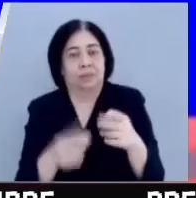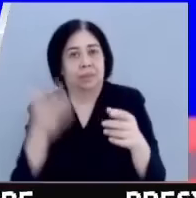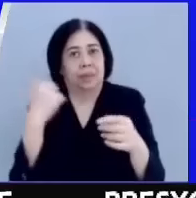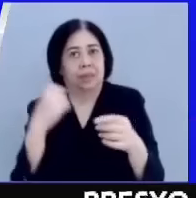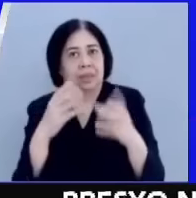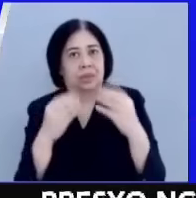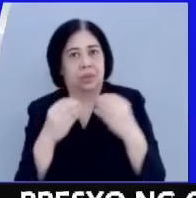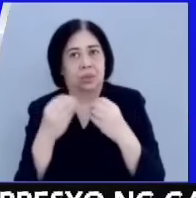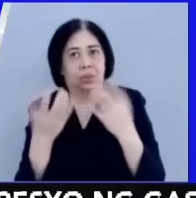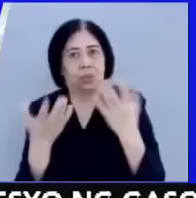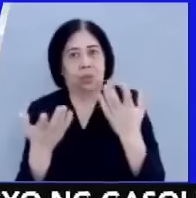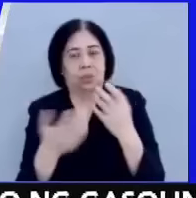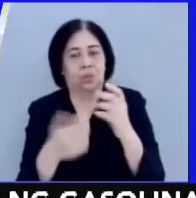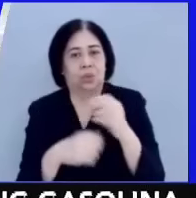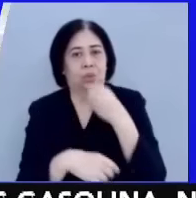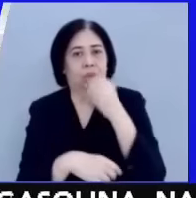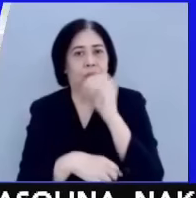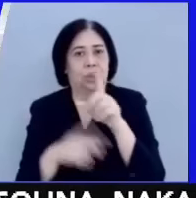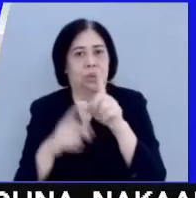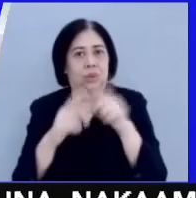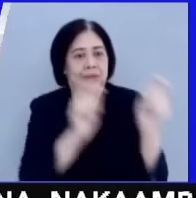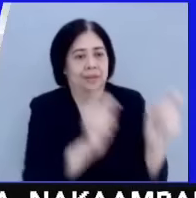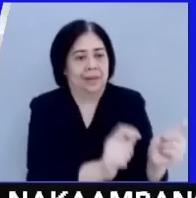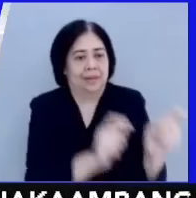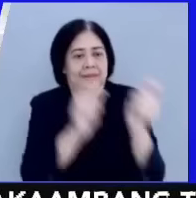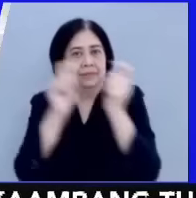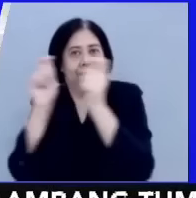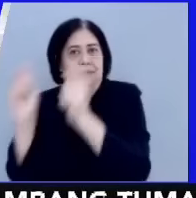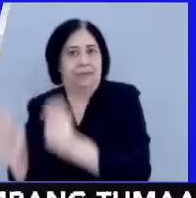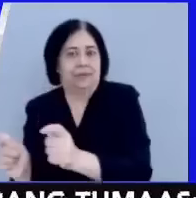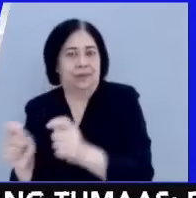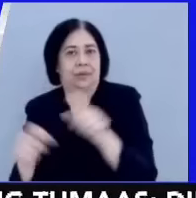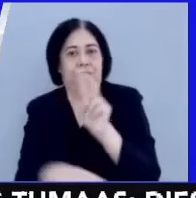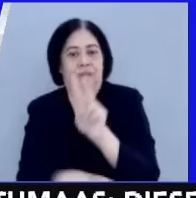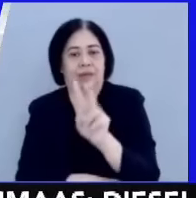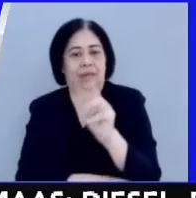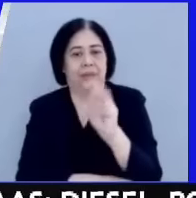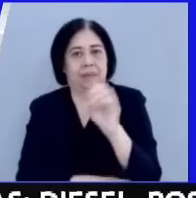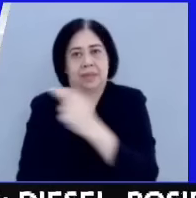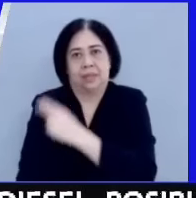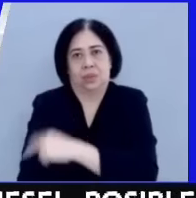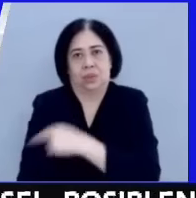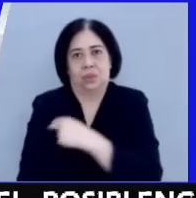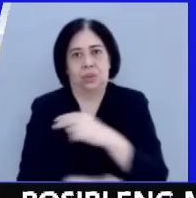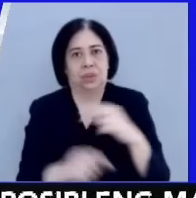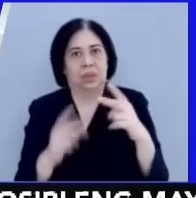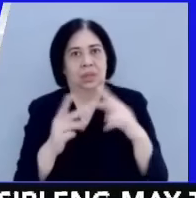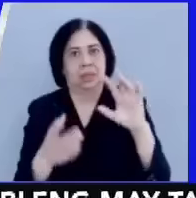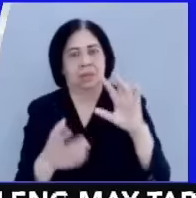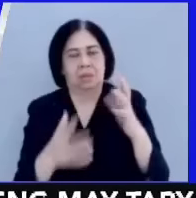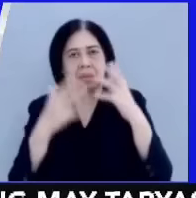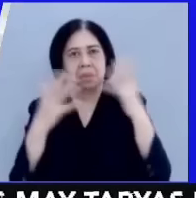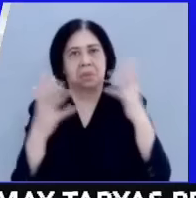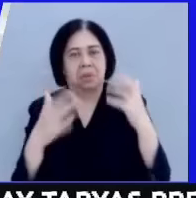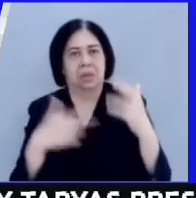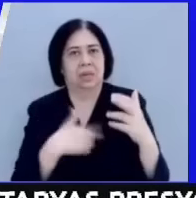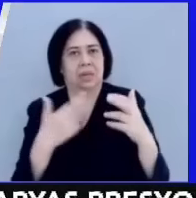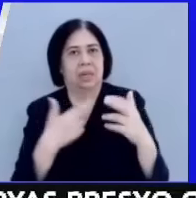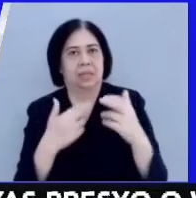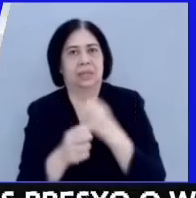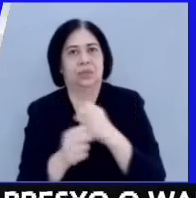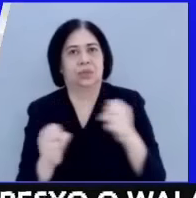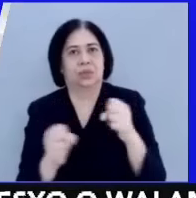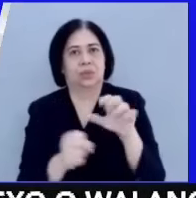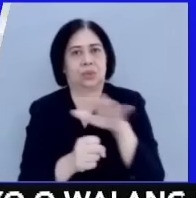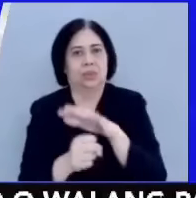yyung order para i-transfer siya sa Veterans Okay naging very violent ang Reaction ng security forces ni